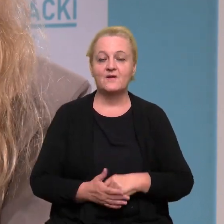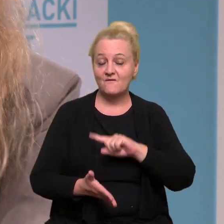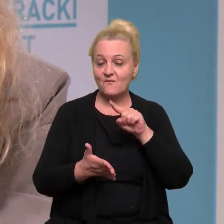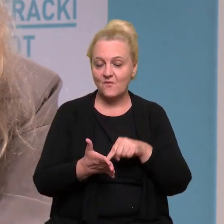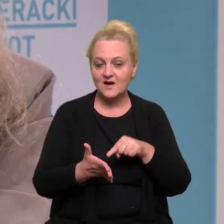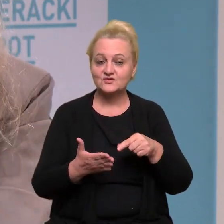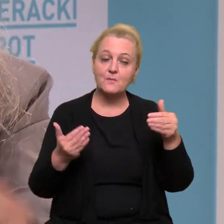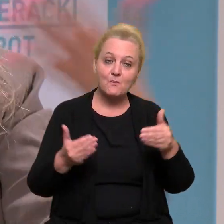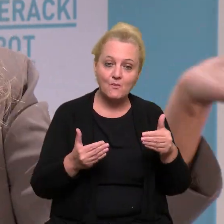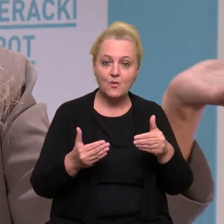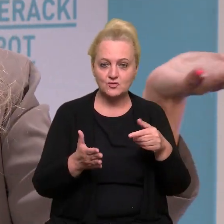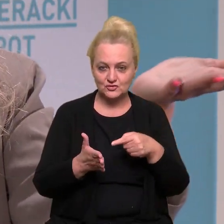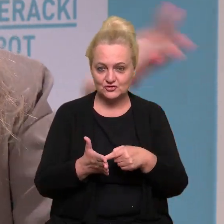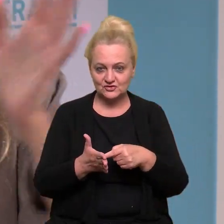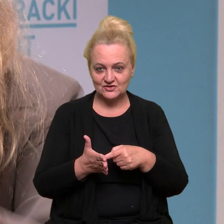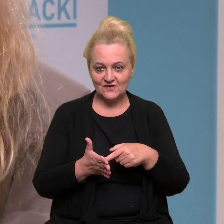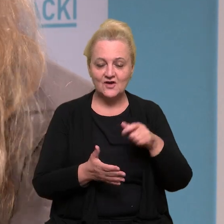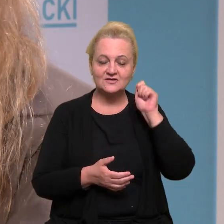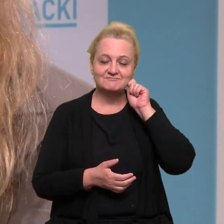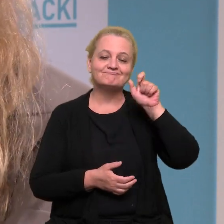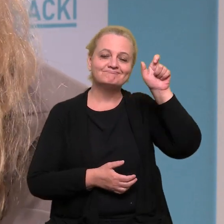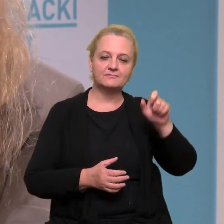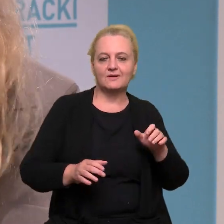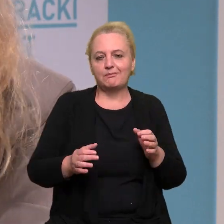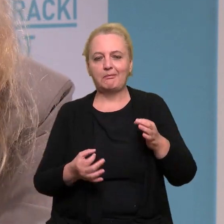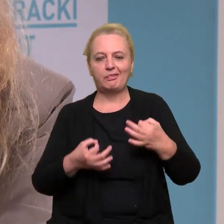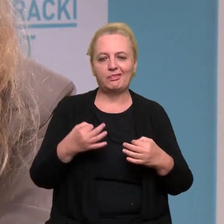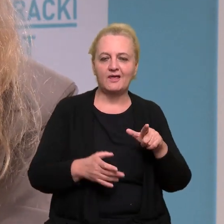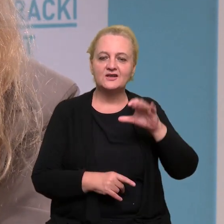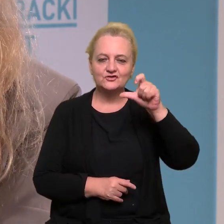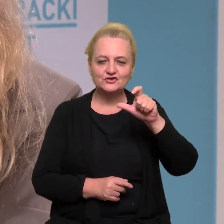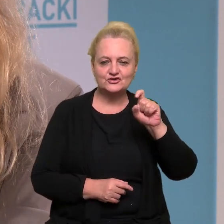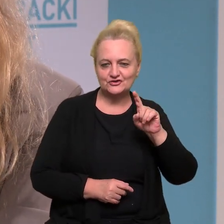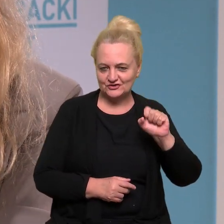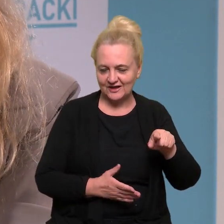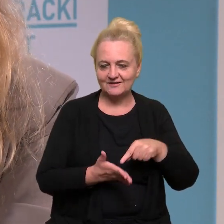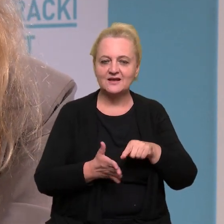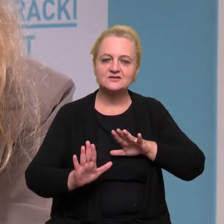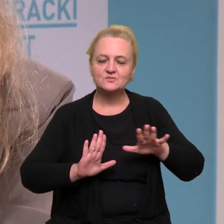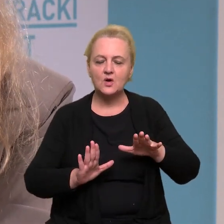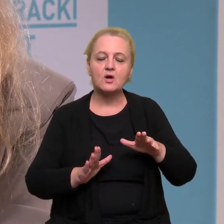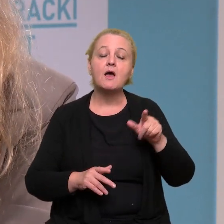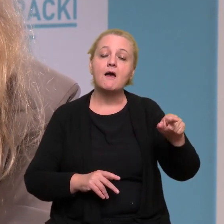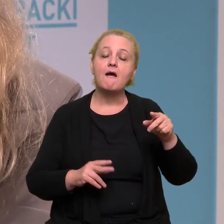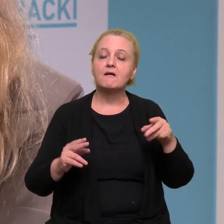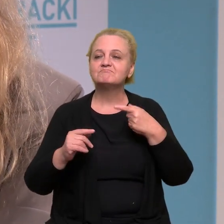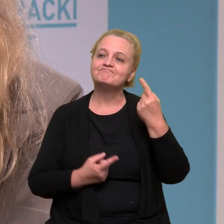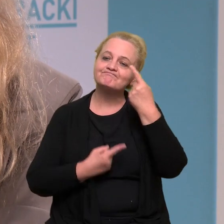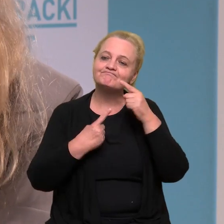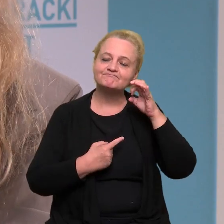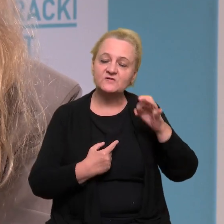właśnie możliwościach cizi i podejścia do patriarchatu.